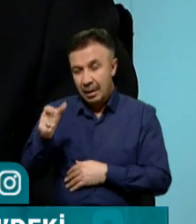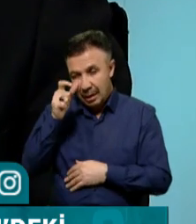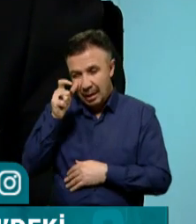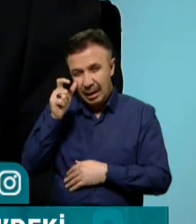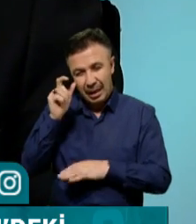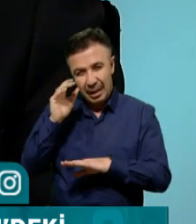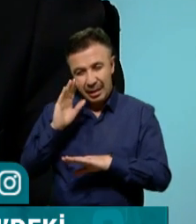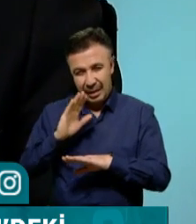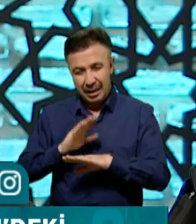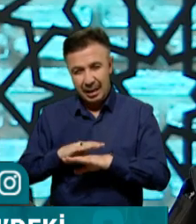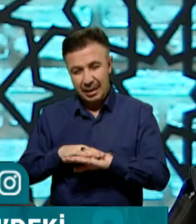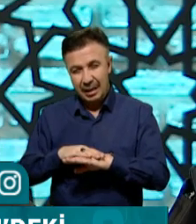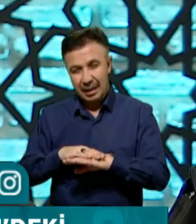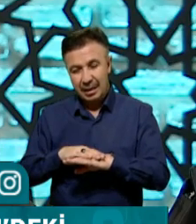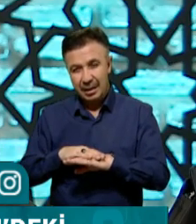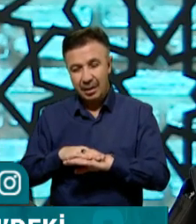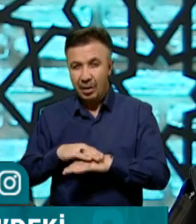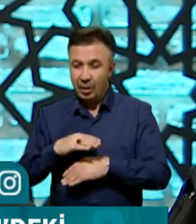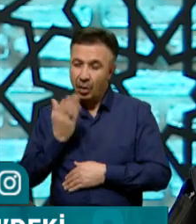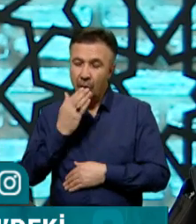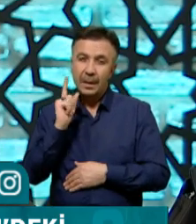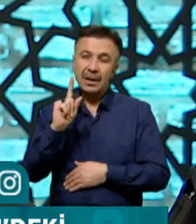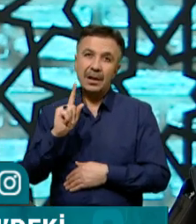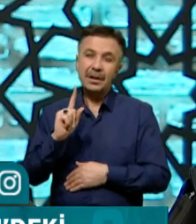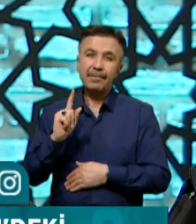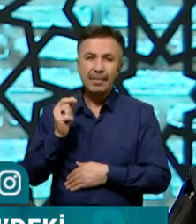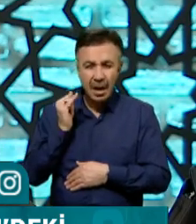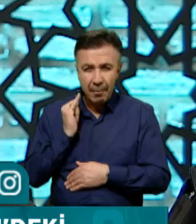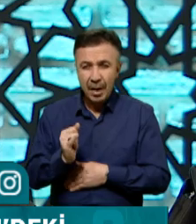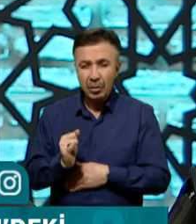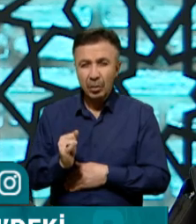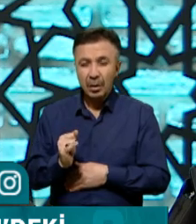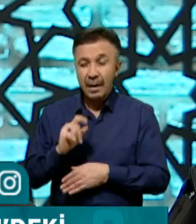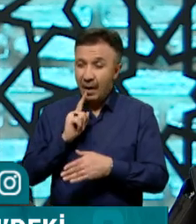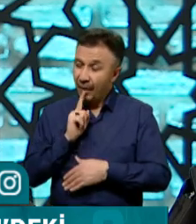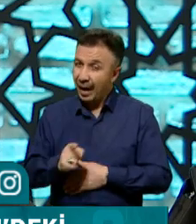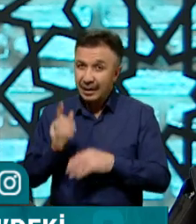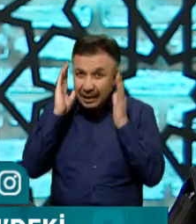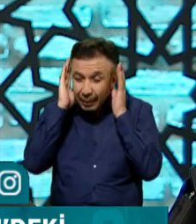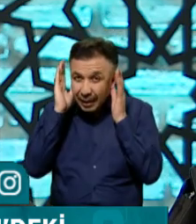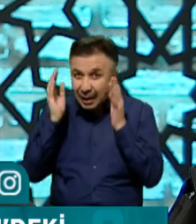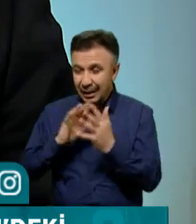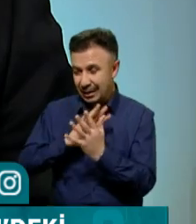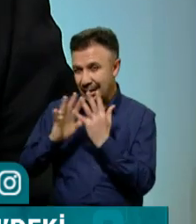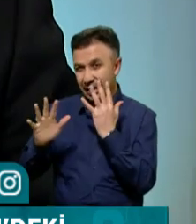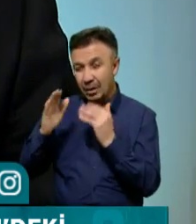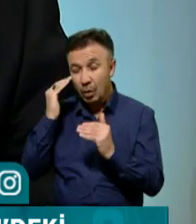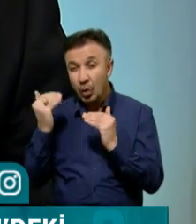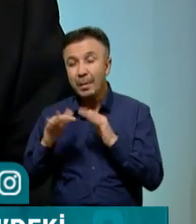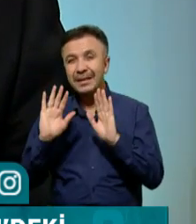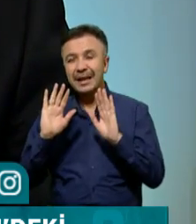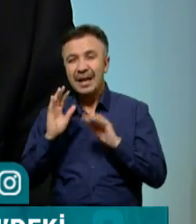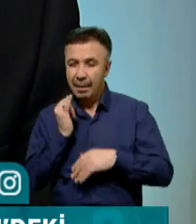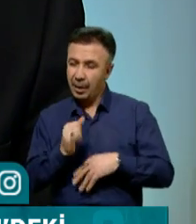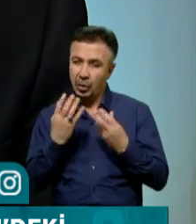Hayır, mekruh da olmaz. Mekruhluk farz namazlarda tertibe uymadan yapılırsa mekruh olur. Aksi takdirde nafile